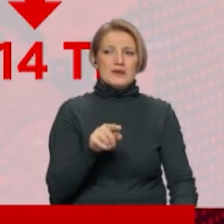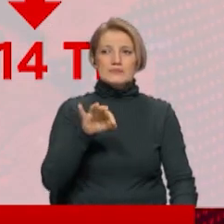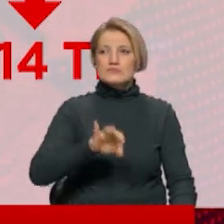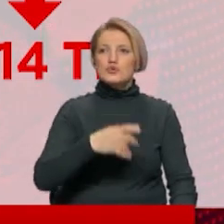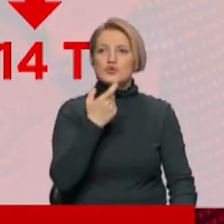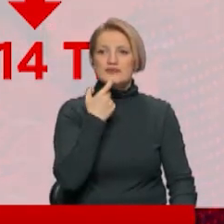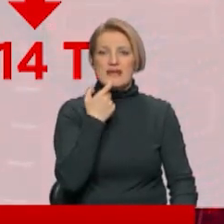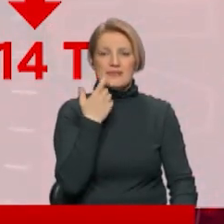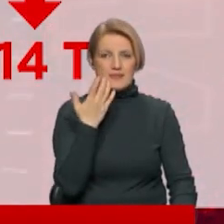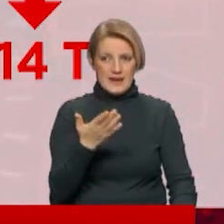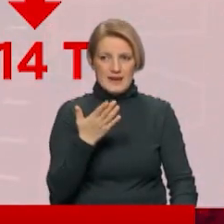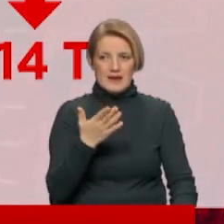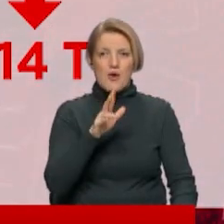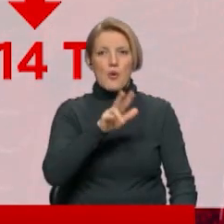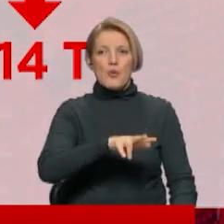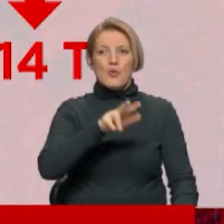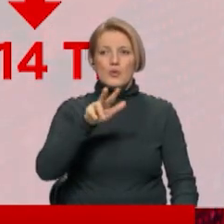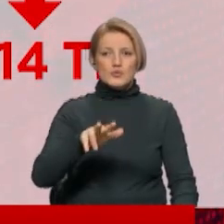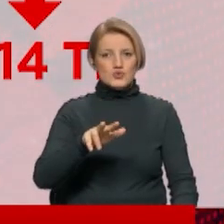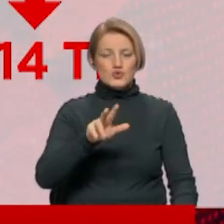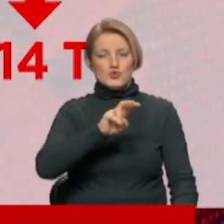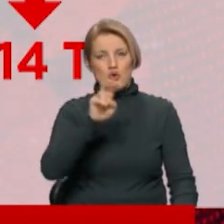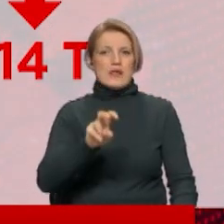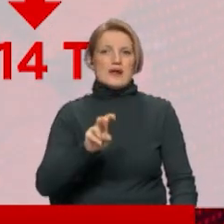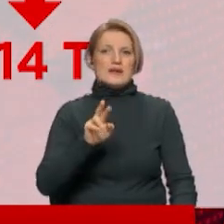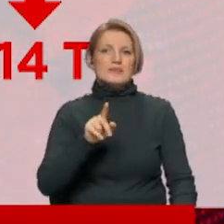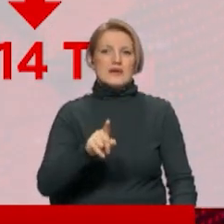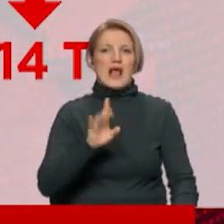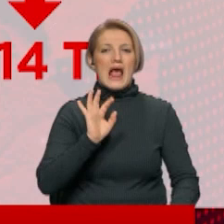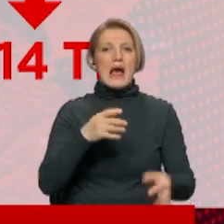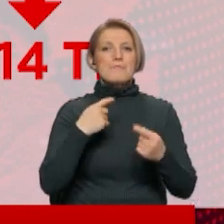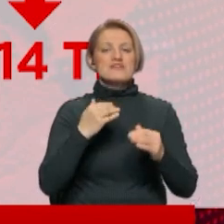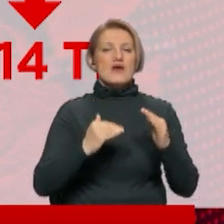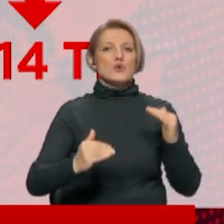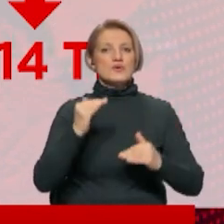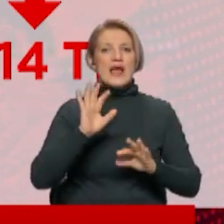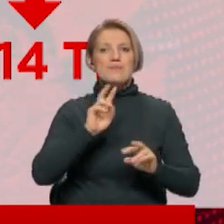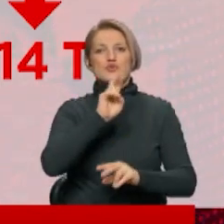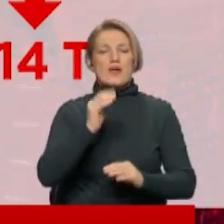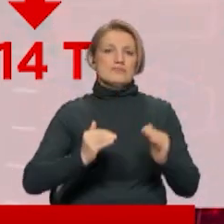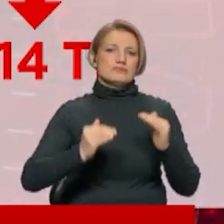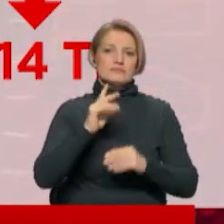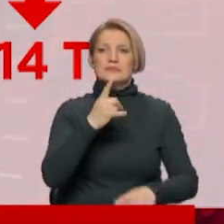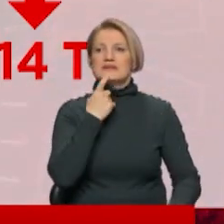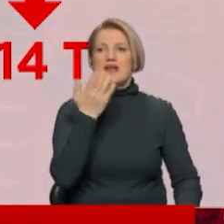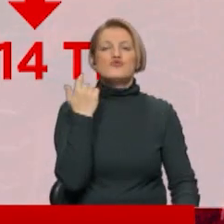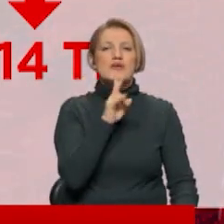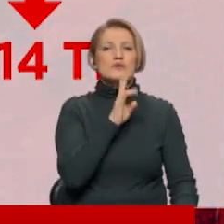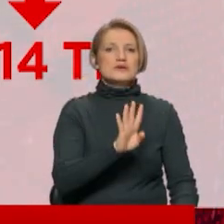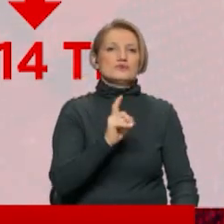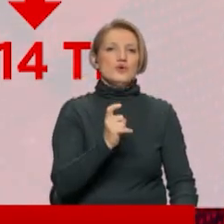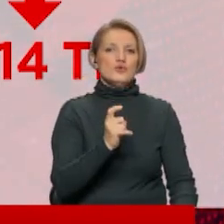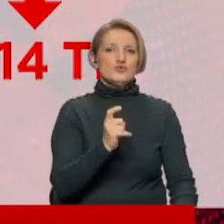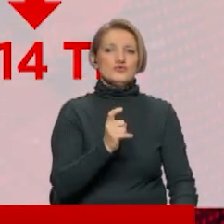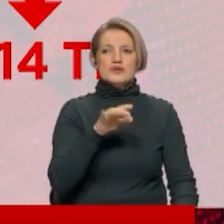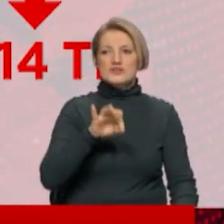Bu sene maalesef 32-33 dolarlara kadar çıktı. Hem maliyet yükseldi hem döviz kuru. Geçen yıl 249 liraydı